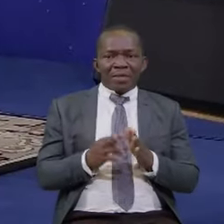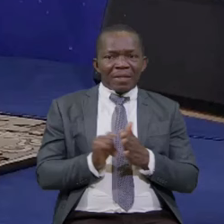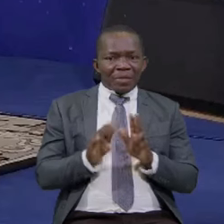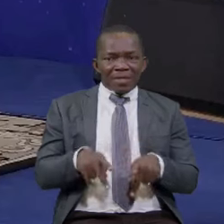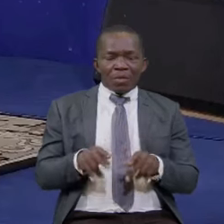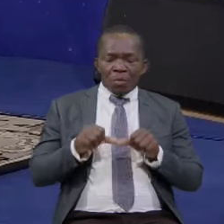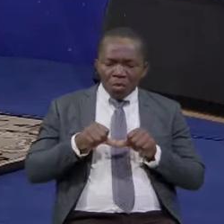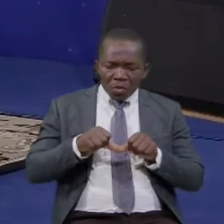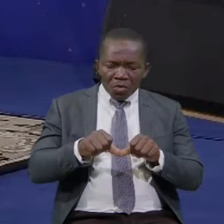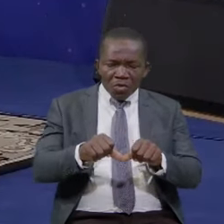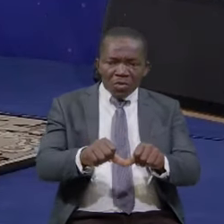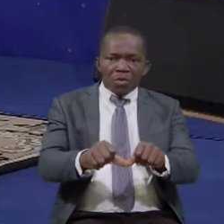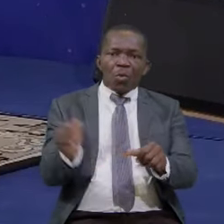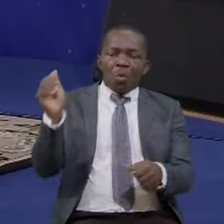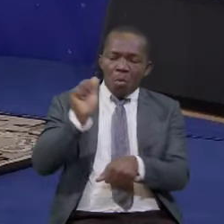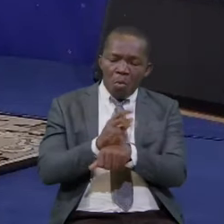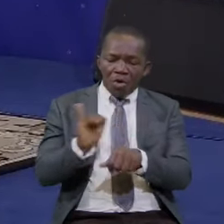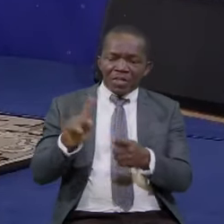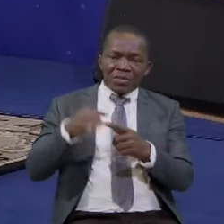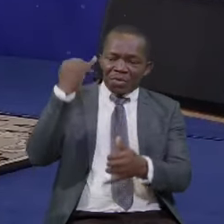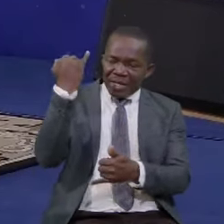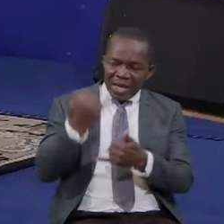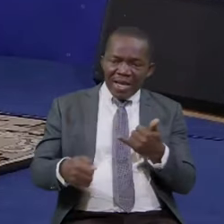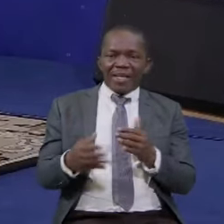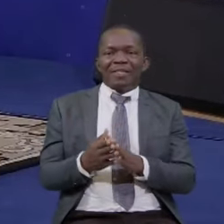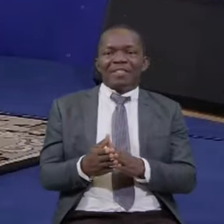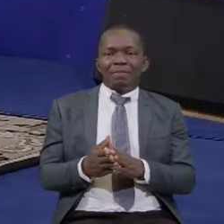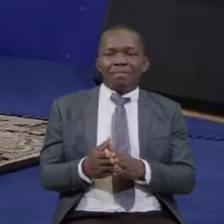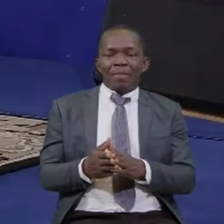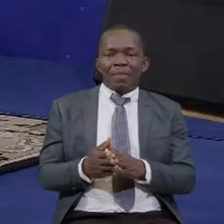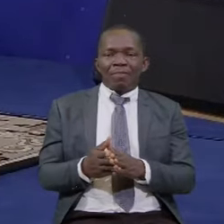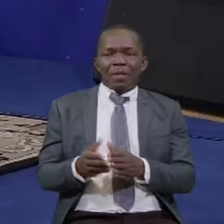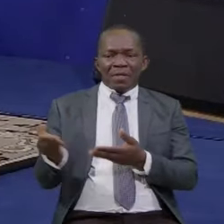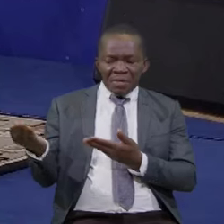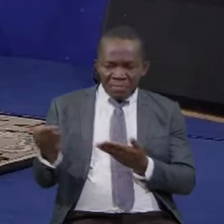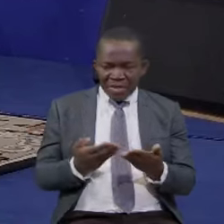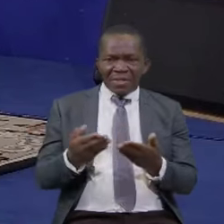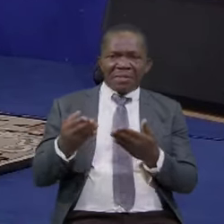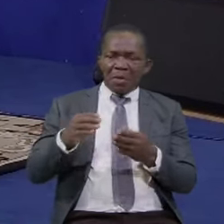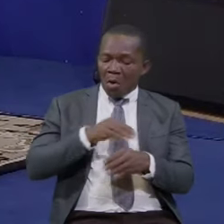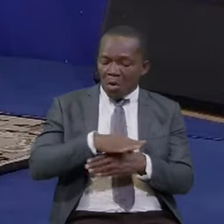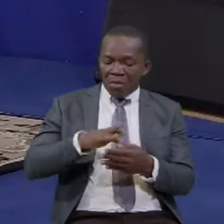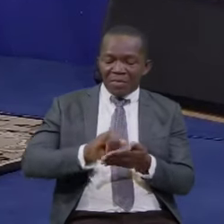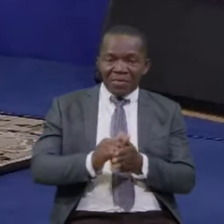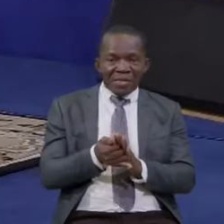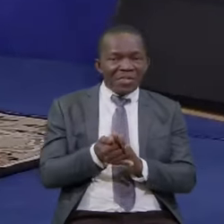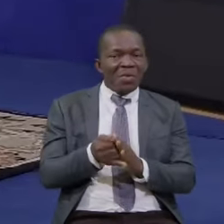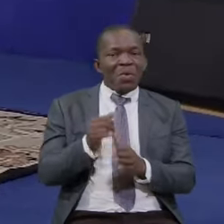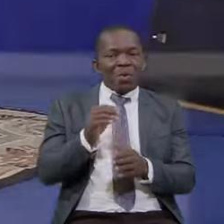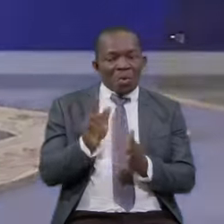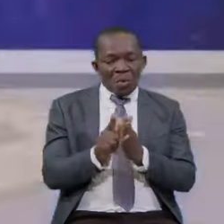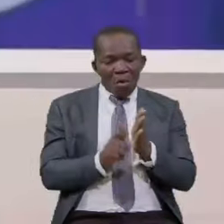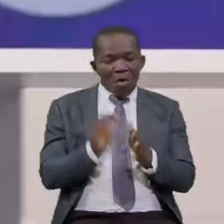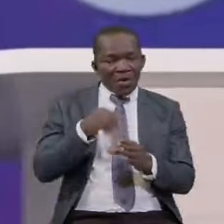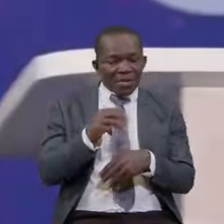la fin ils amènent ces choses c'est ce qu'ils font dans le monde ils